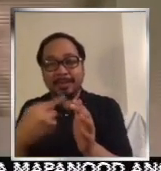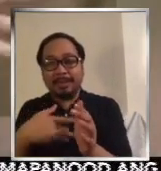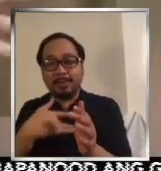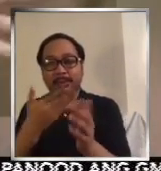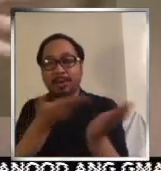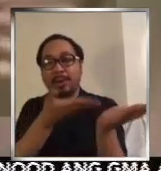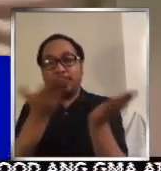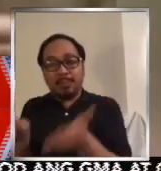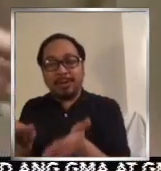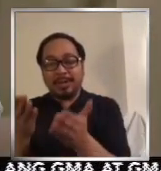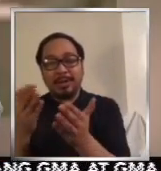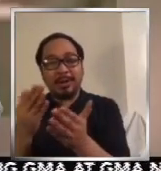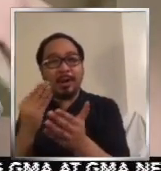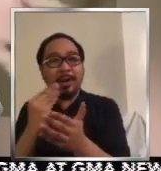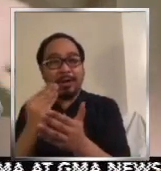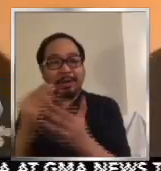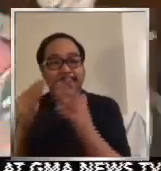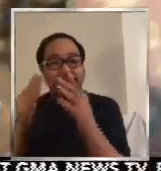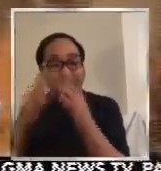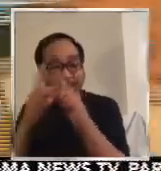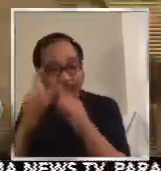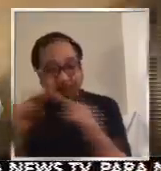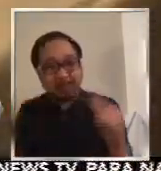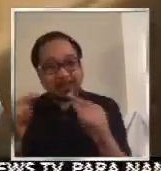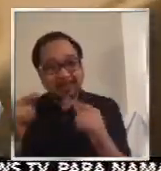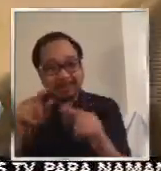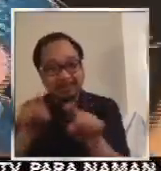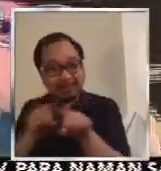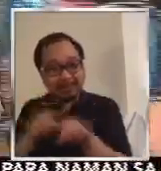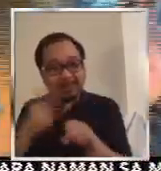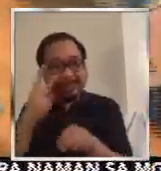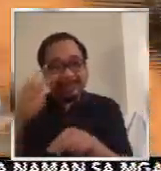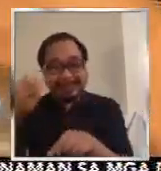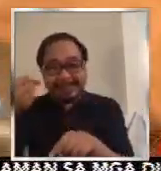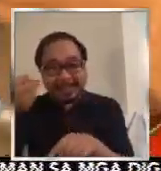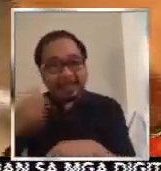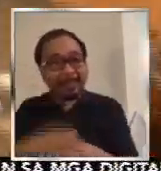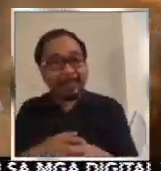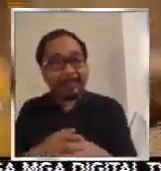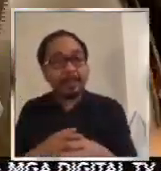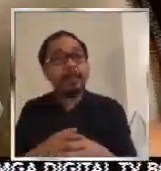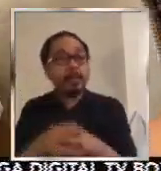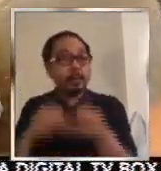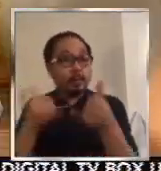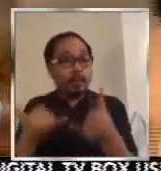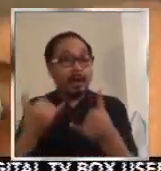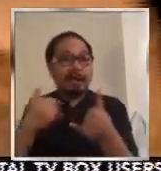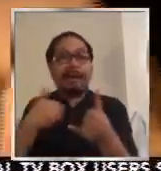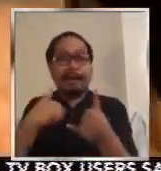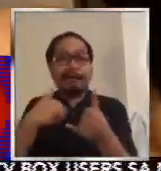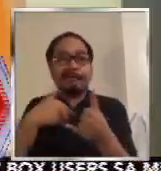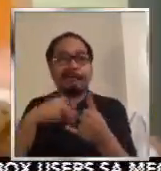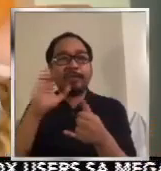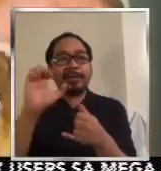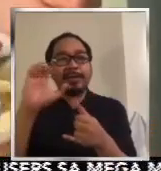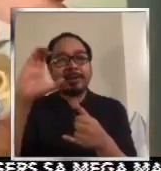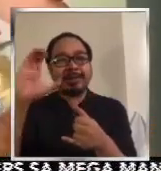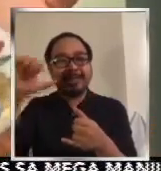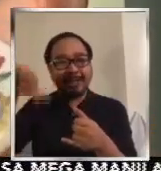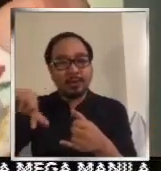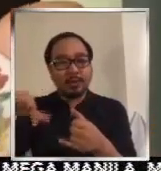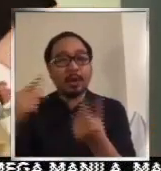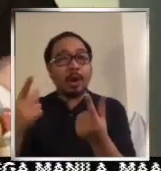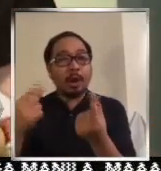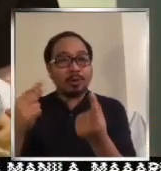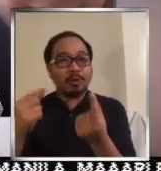tent, lalo na po yung gatas. Ngayong naka-enhanced community quarantine tayo, pagtulong sa kusina ang naging